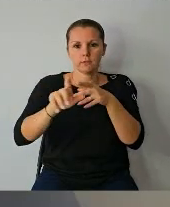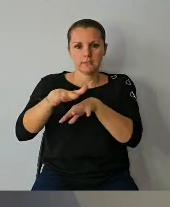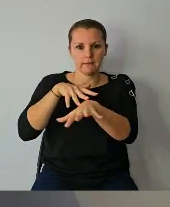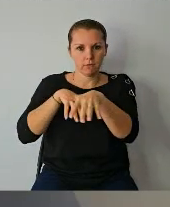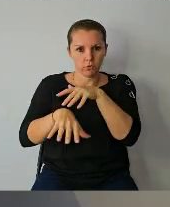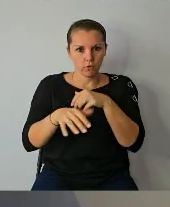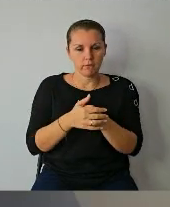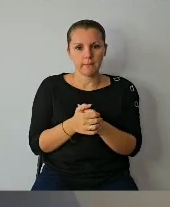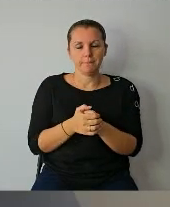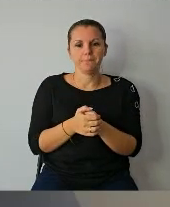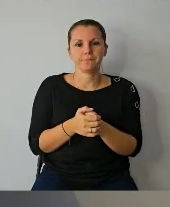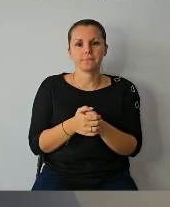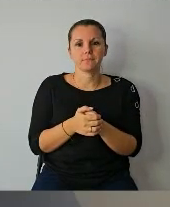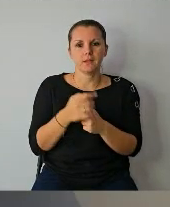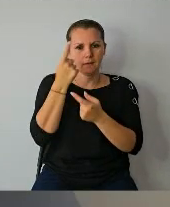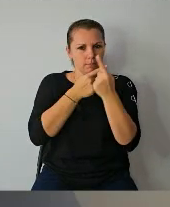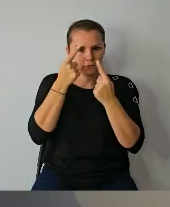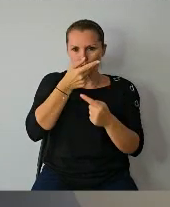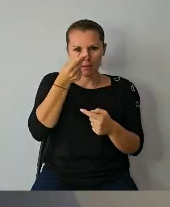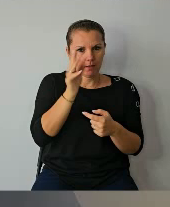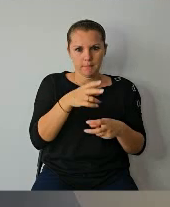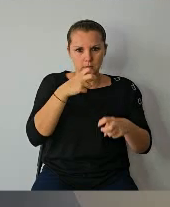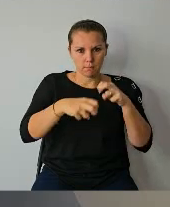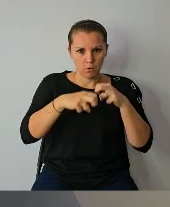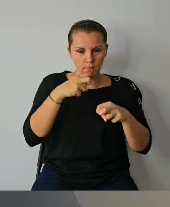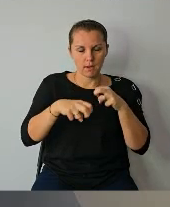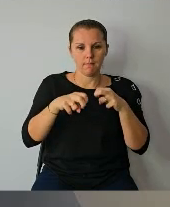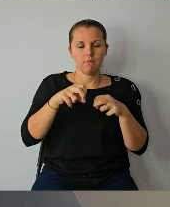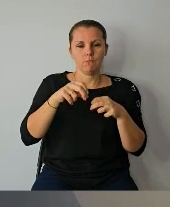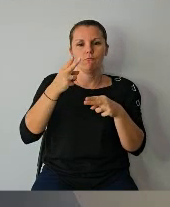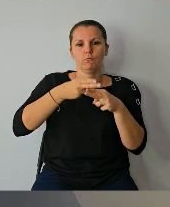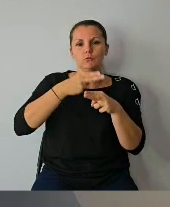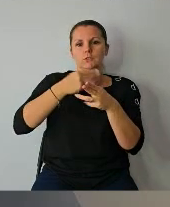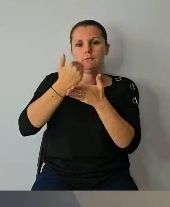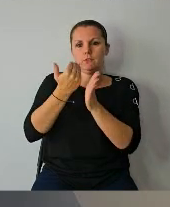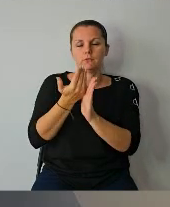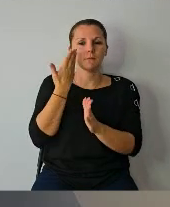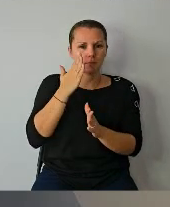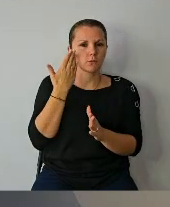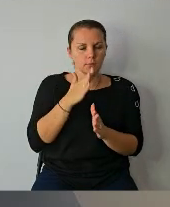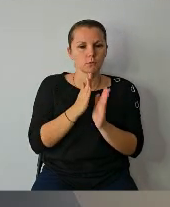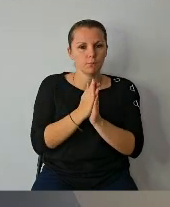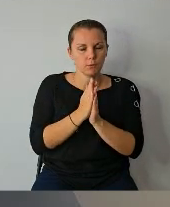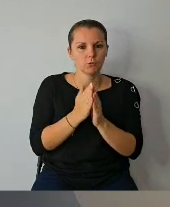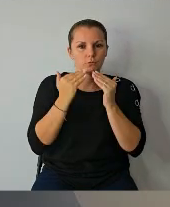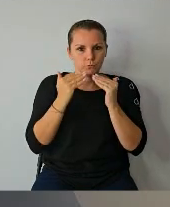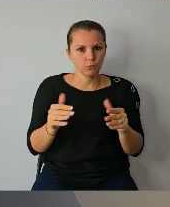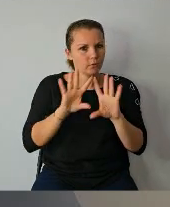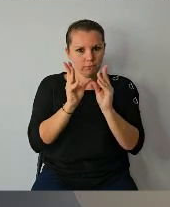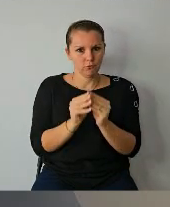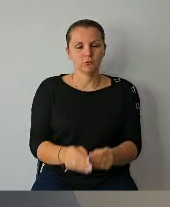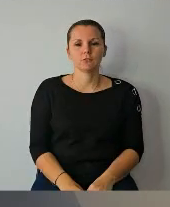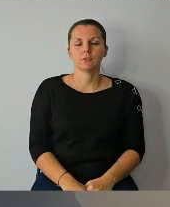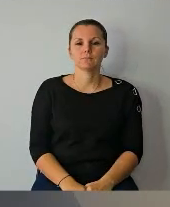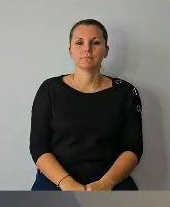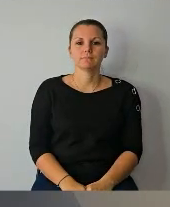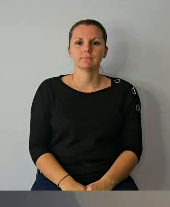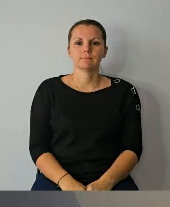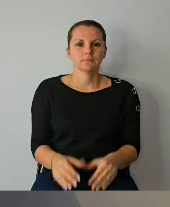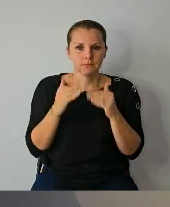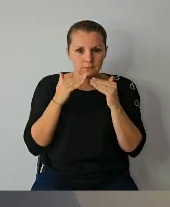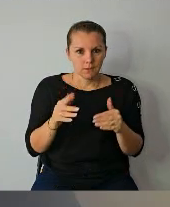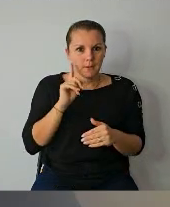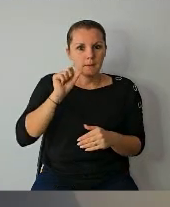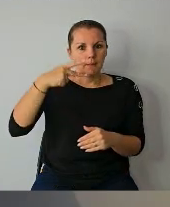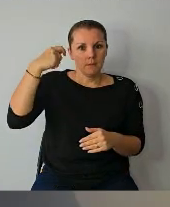której tutaj też myślę, że nie będzie problemu w legislacji. Bardzo, bardzo bym prosił. Dziękuję bardzo, to wszystko. Dziękuję.